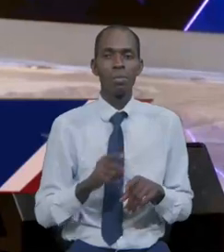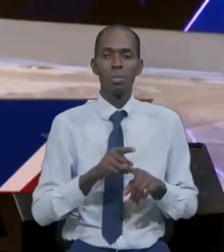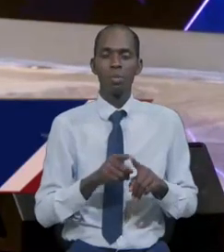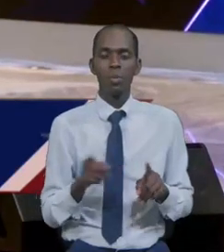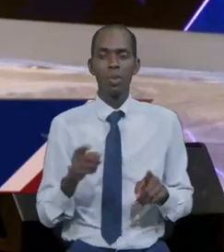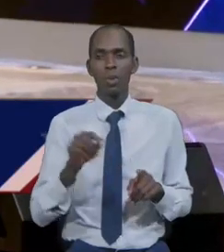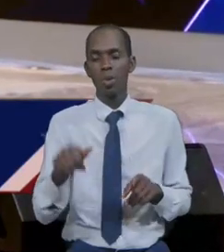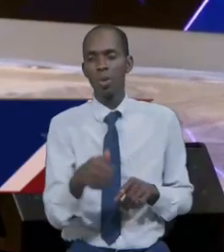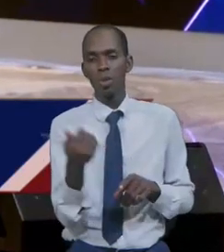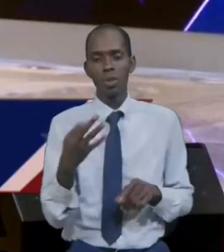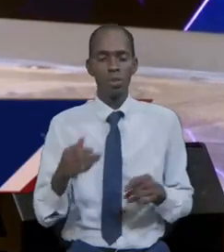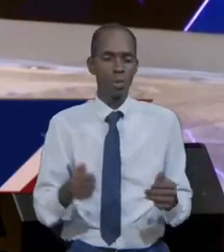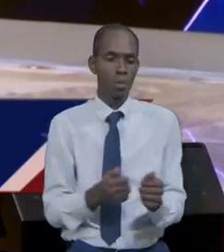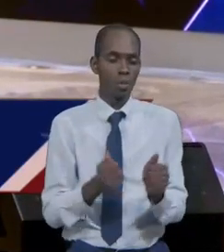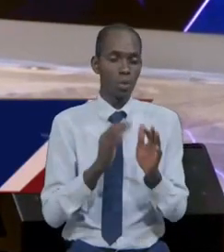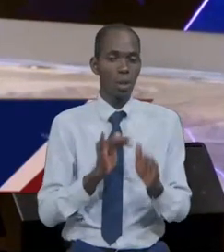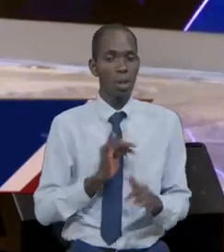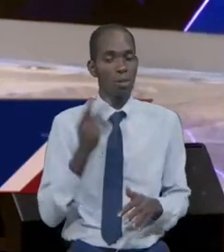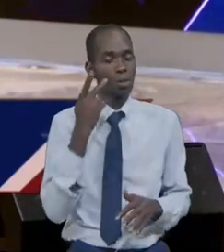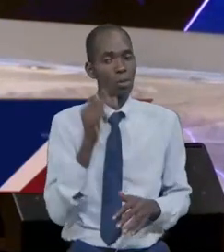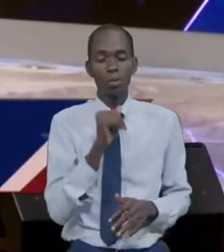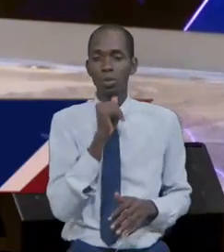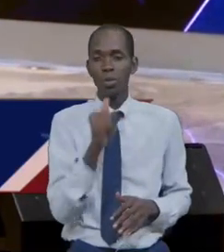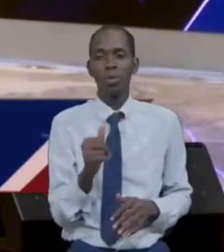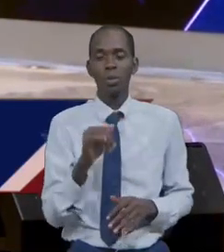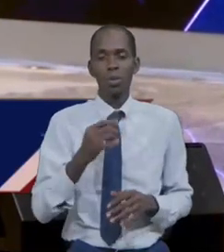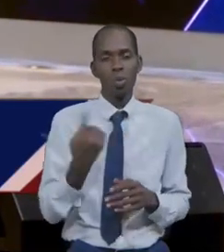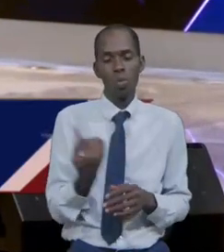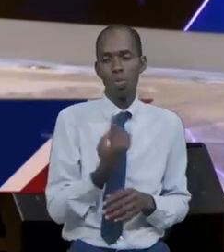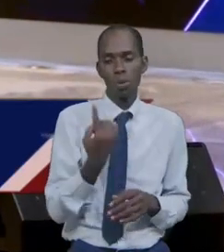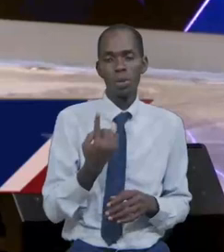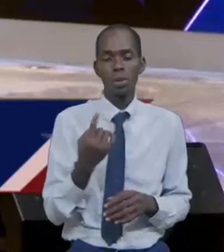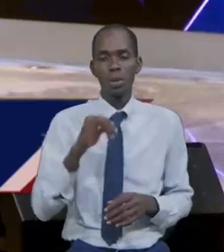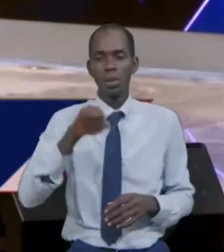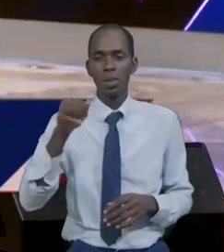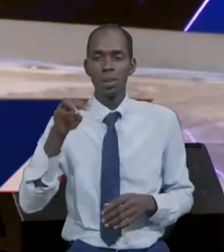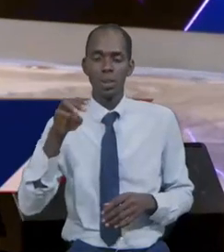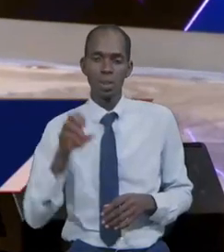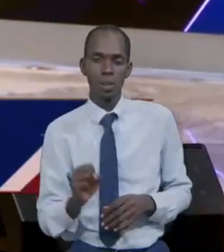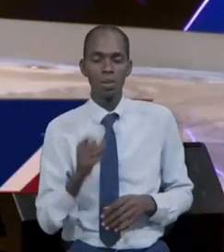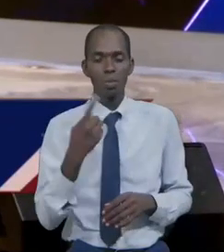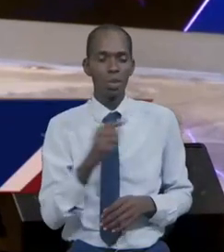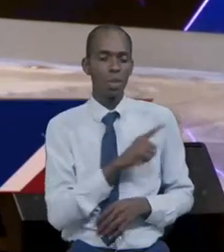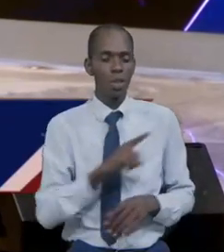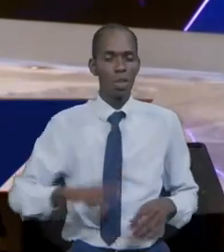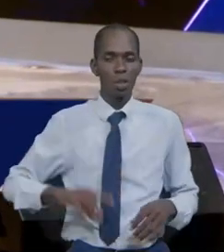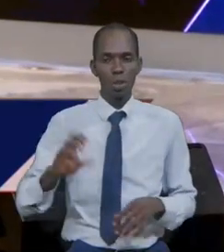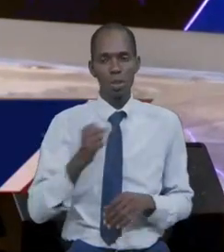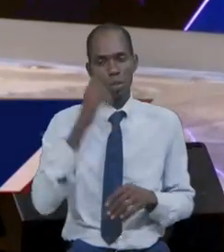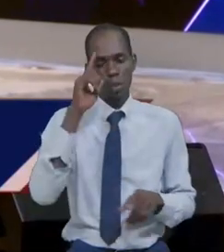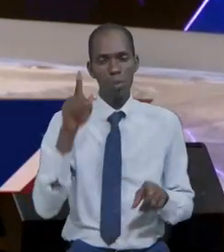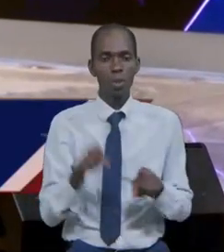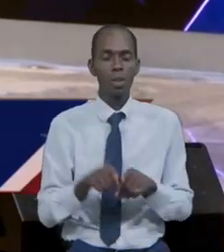Mais je ne vis aucun autre des apôtres, si ce n'est Jacques, le frère du Seigneur. Verset